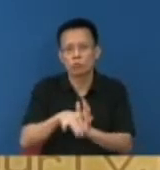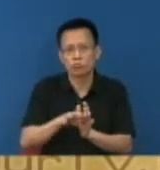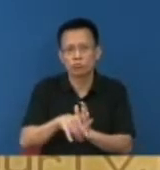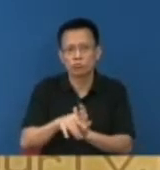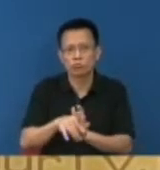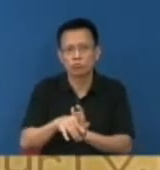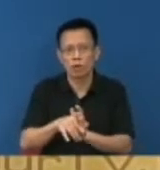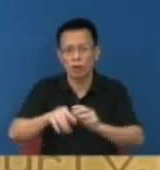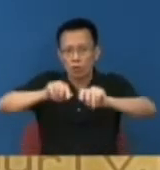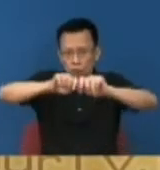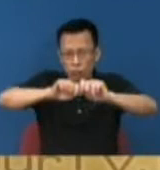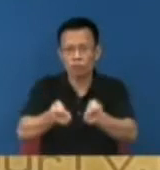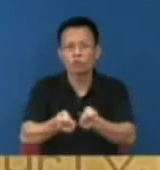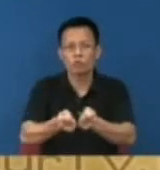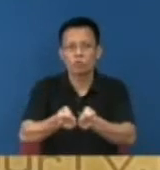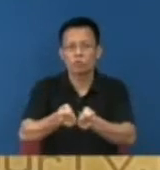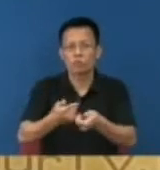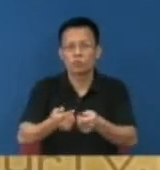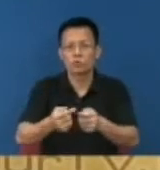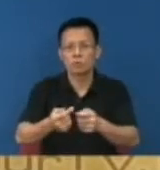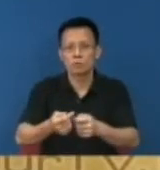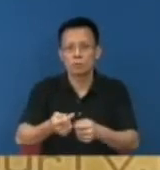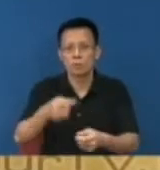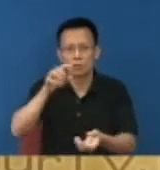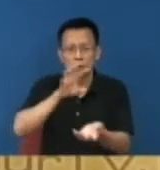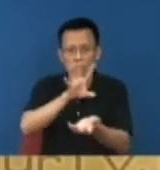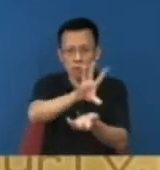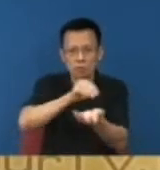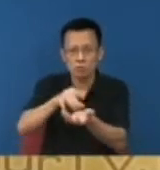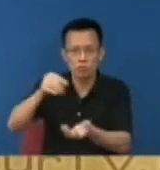闖這個諮詢會上抗議假諮詢的人